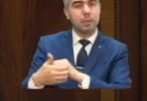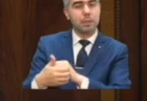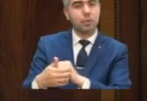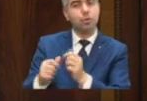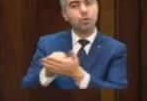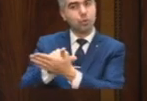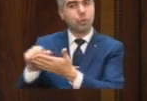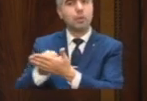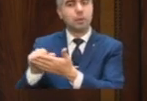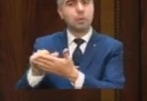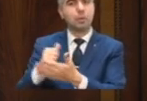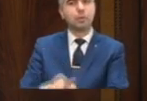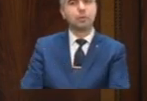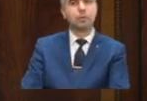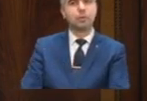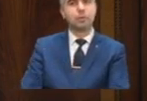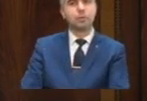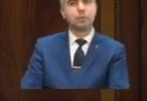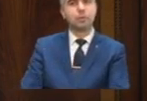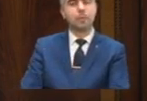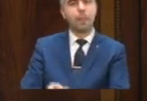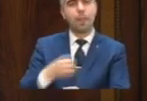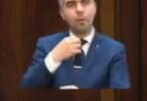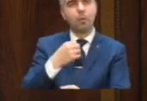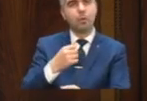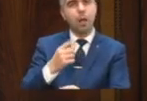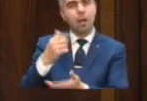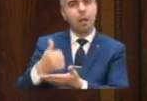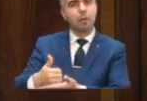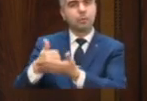هذا السكن. وهل مجرى السيد الوزيرة وفقكم الله. شكرا سيد